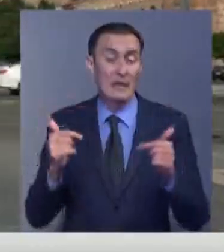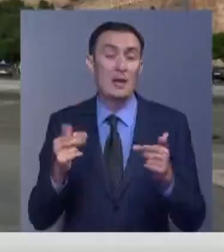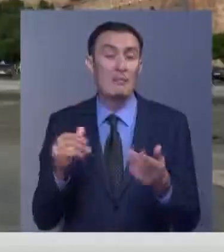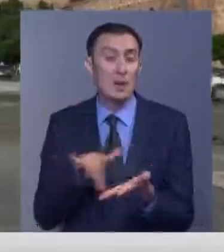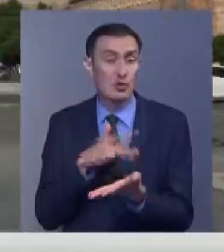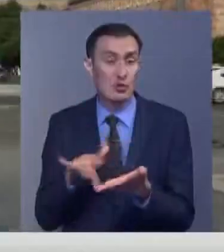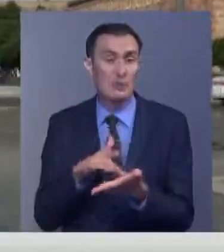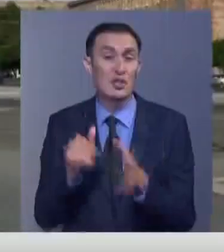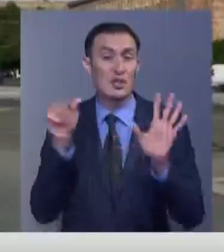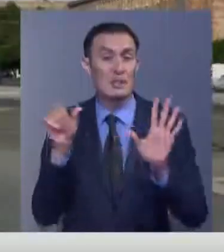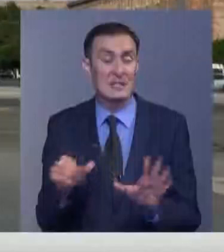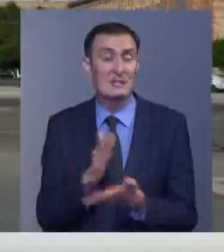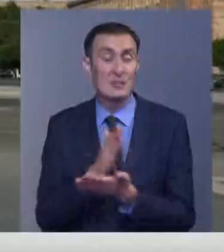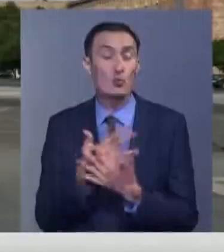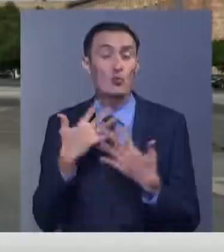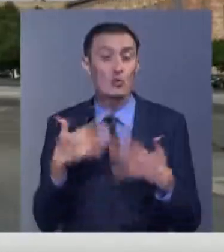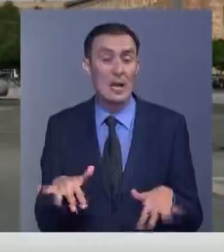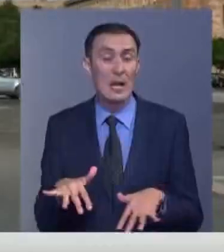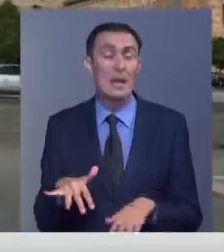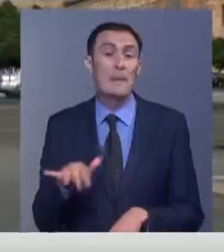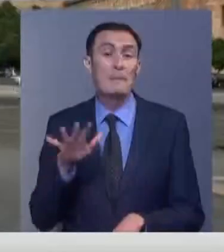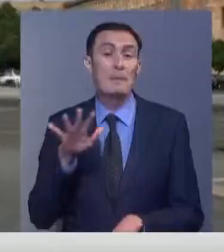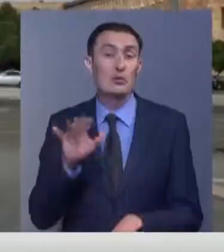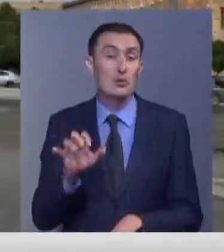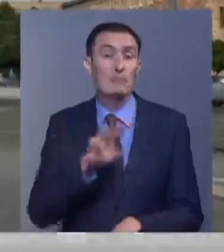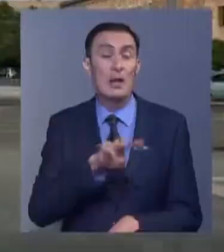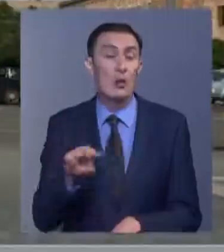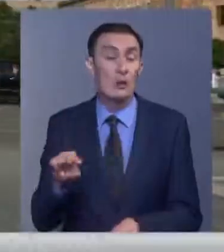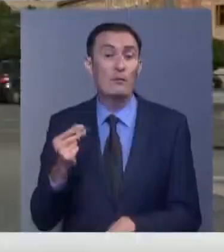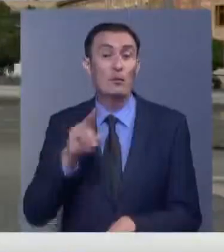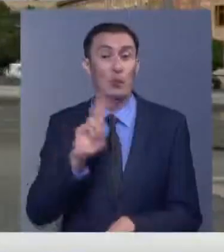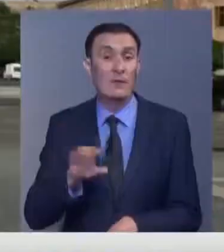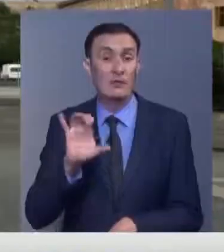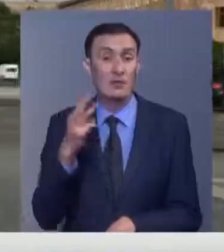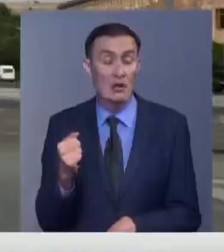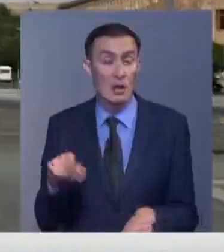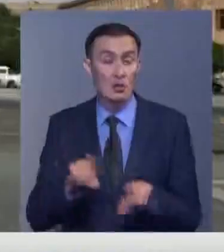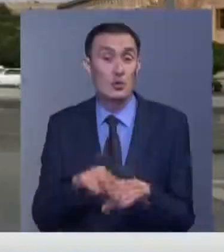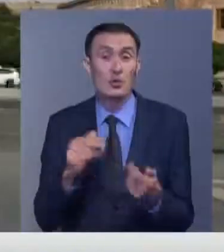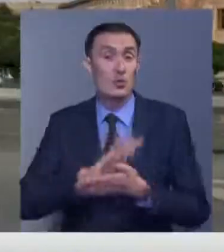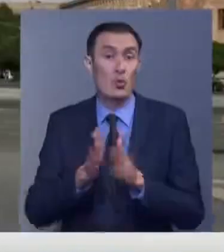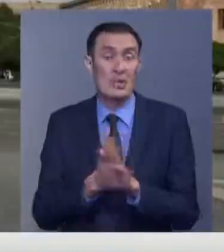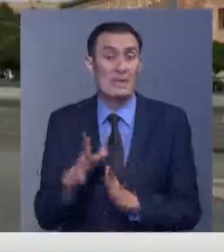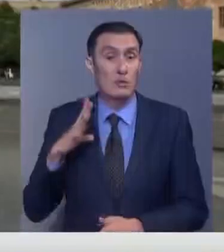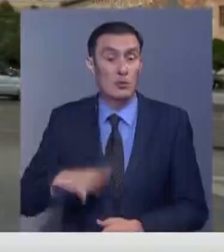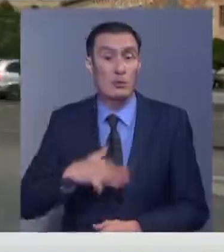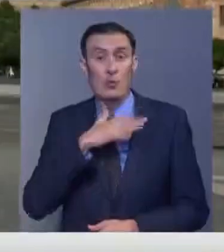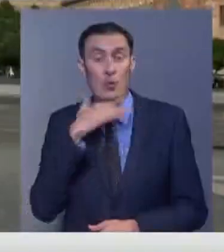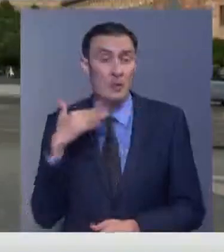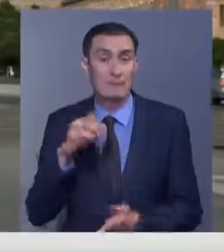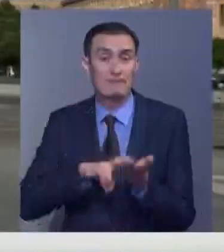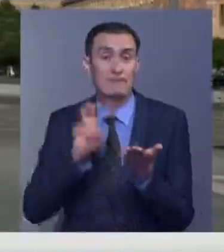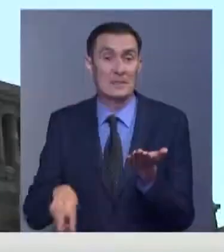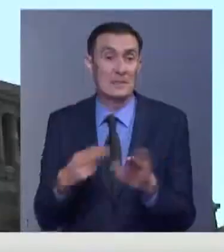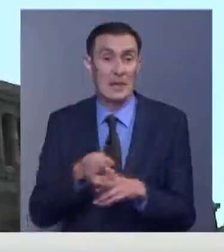за первое полугодие составили уже полмиллиарда долларов США. Ситуация такова, что она вынуждает многих уходить из этого